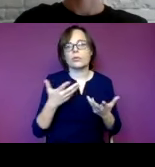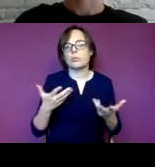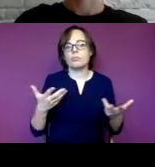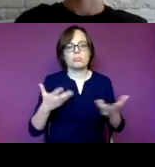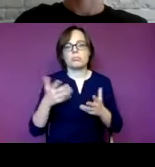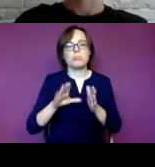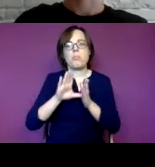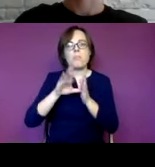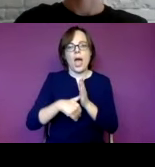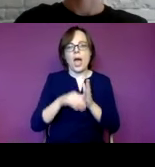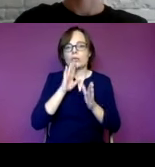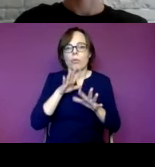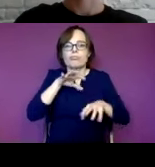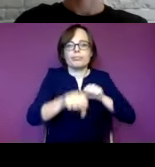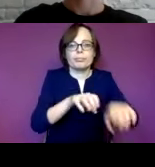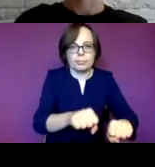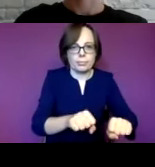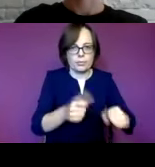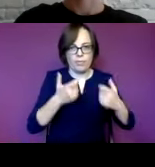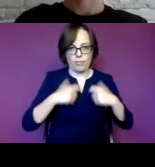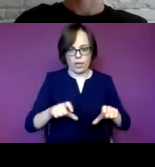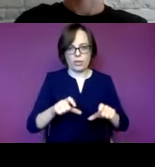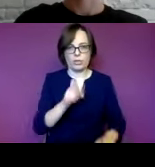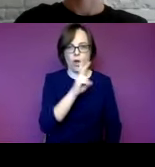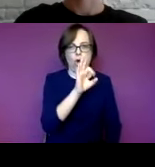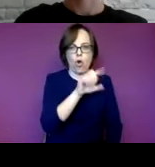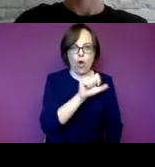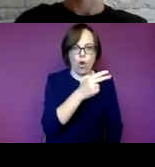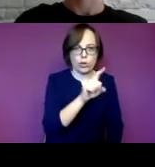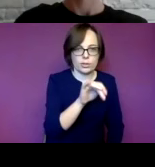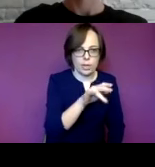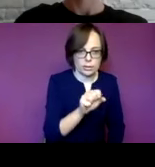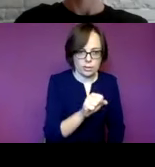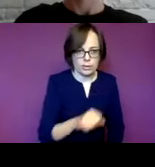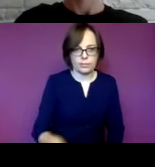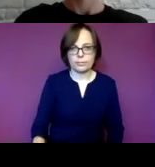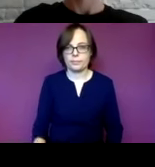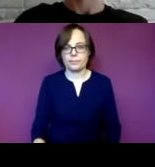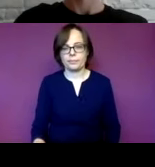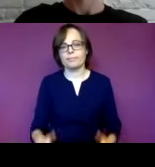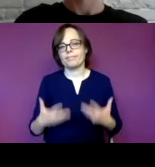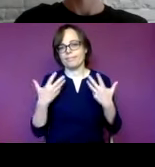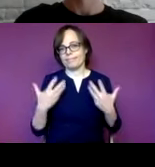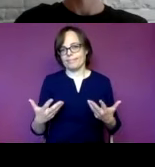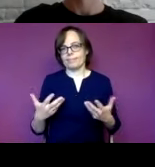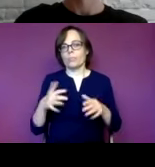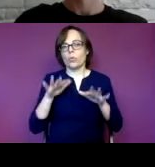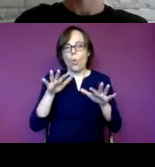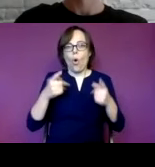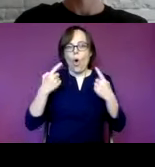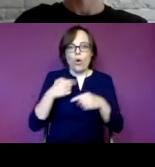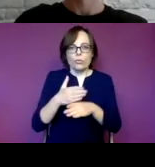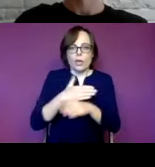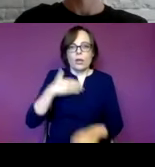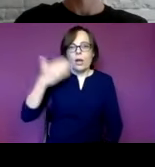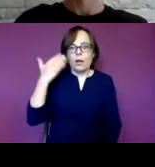przez ludzi z miasta? Pani doktor to śpiewa. Gorzej jest mówić po tylu ciekawych głosach.